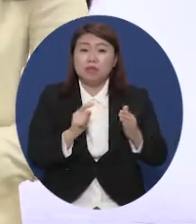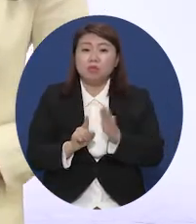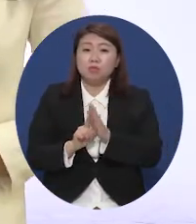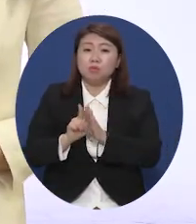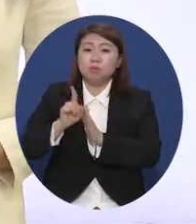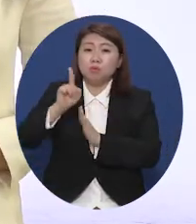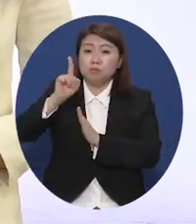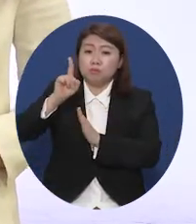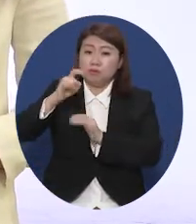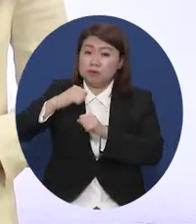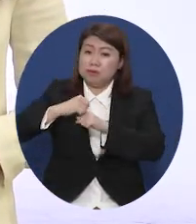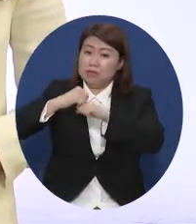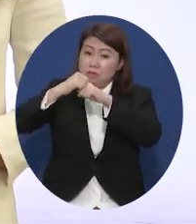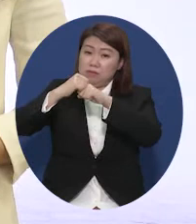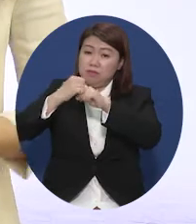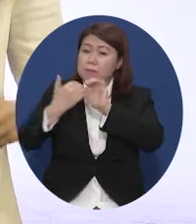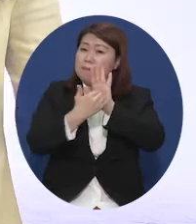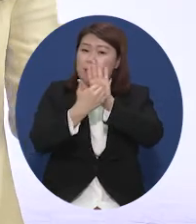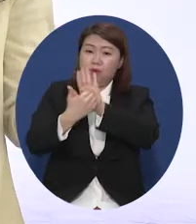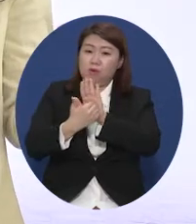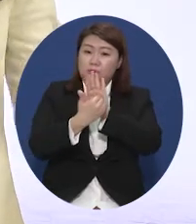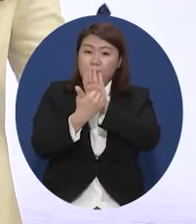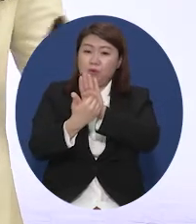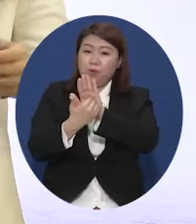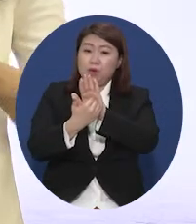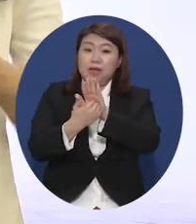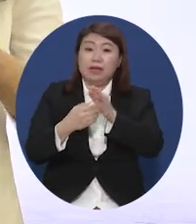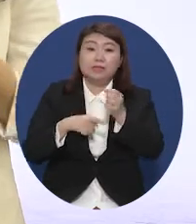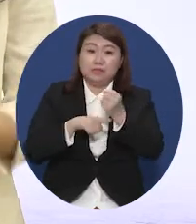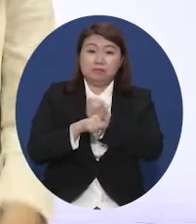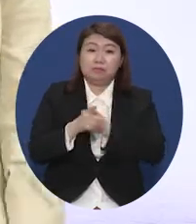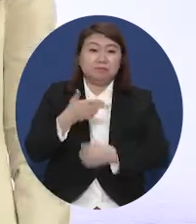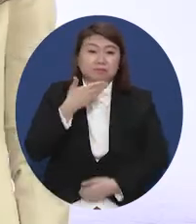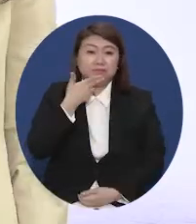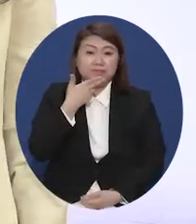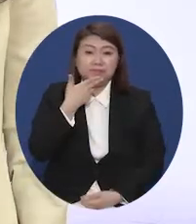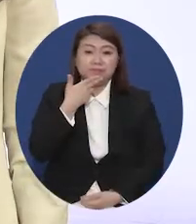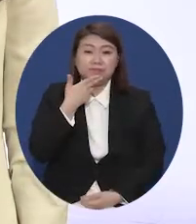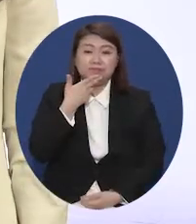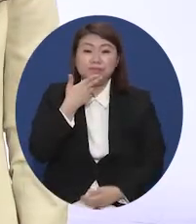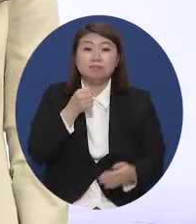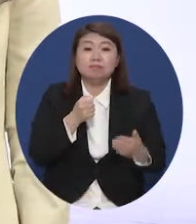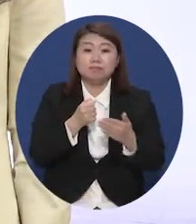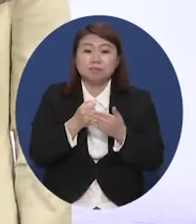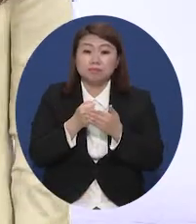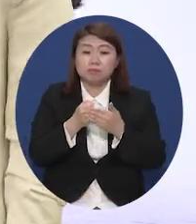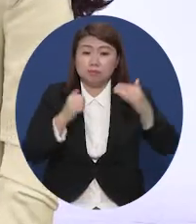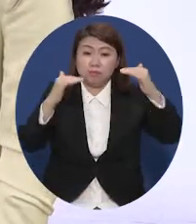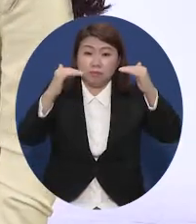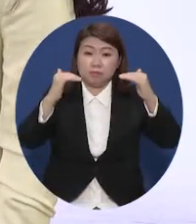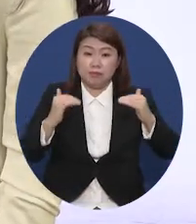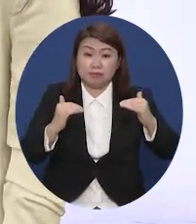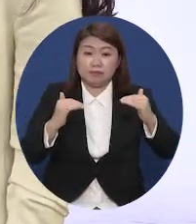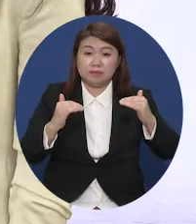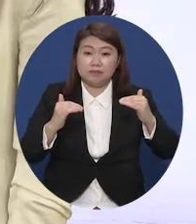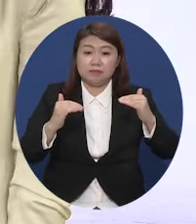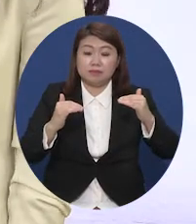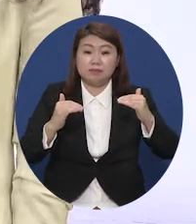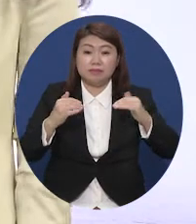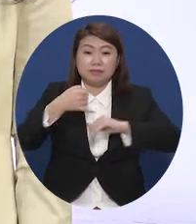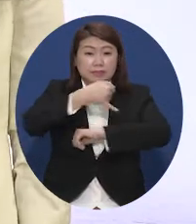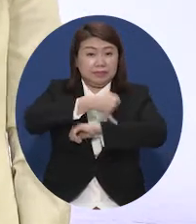높은 건축물을 쌓음으로 해서 방어를 위한 높은 건축물을 쌓을 필요가 없었기 때문에 이렇게